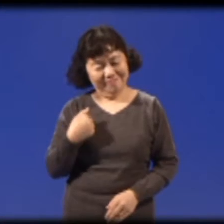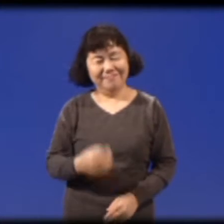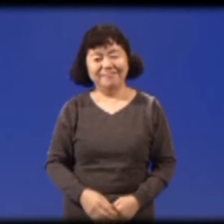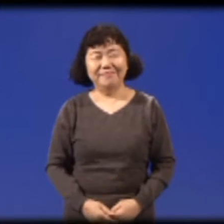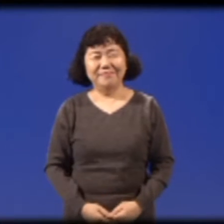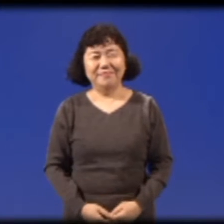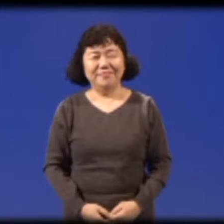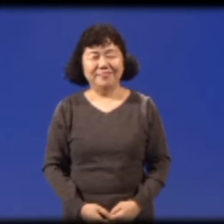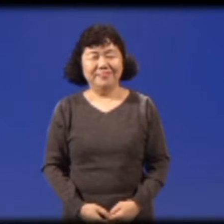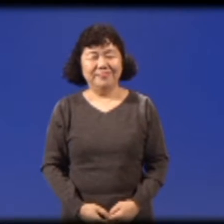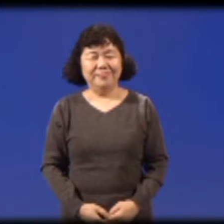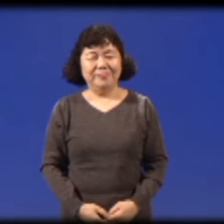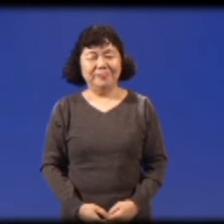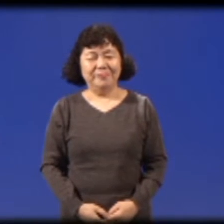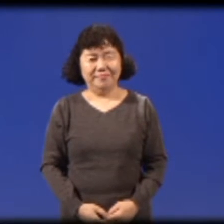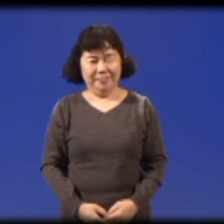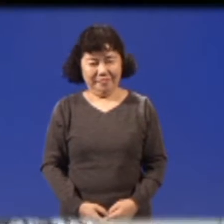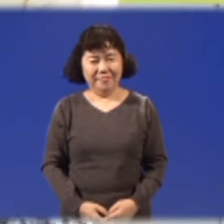ますね。